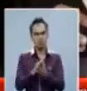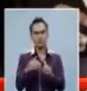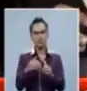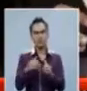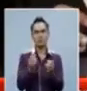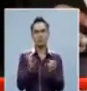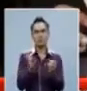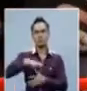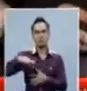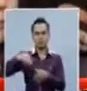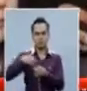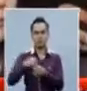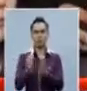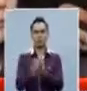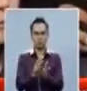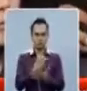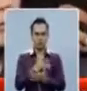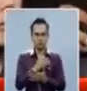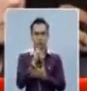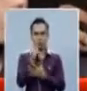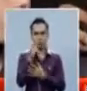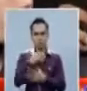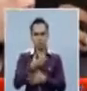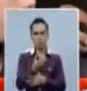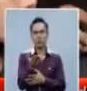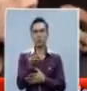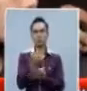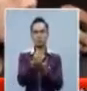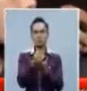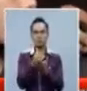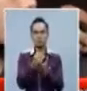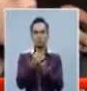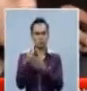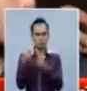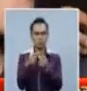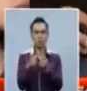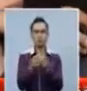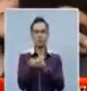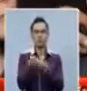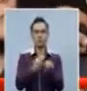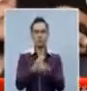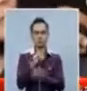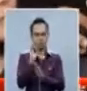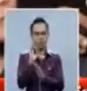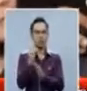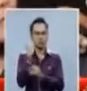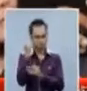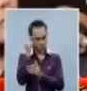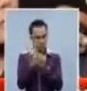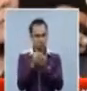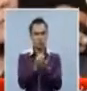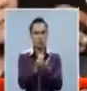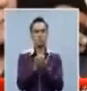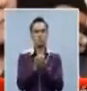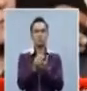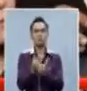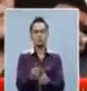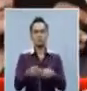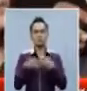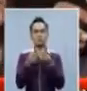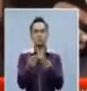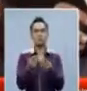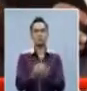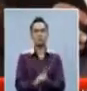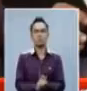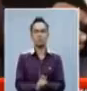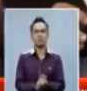ายังรักทีมอยู่เขาก็ขอให้ผมมาเดินต่อให้ผมก็มานะครับก็คงมีเท่านี้นะครับก็ผล